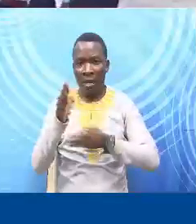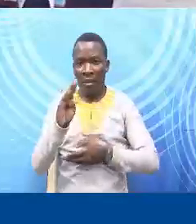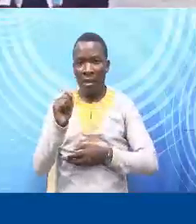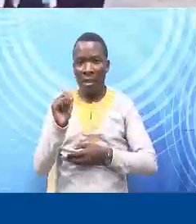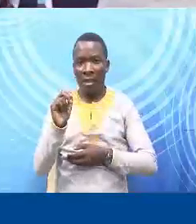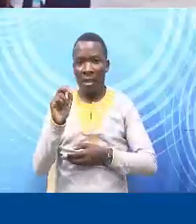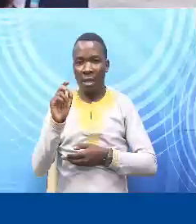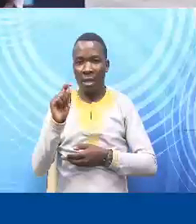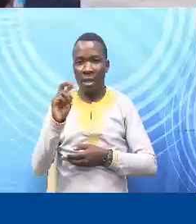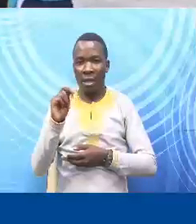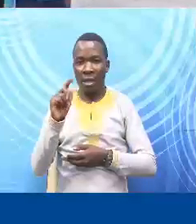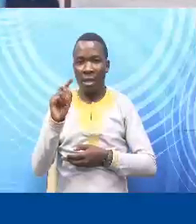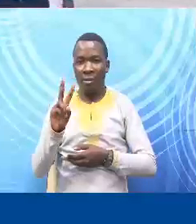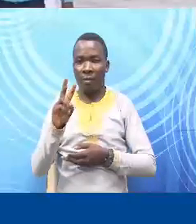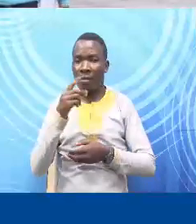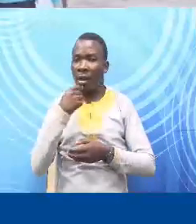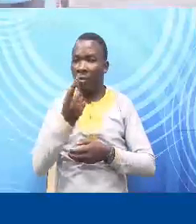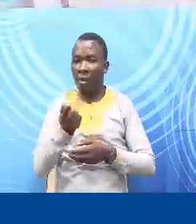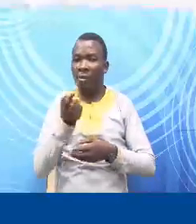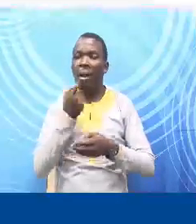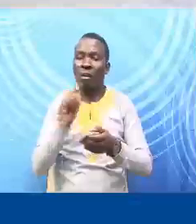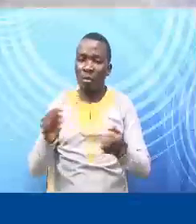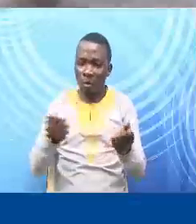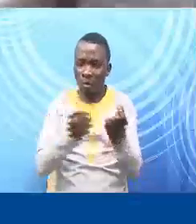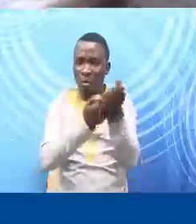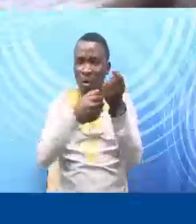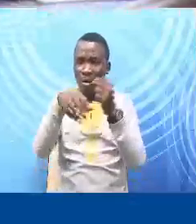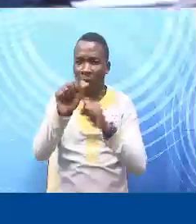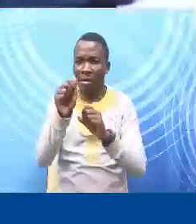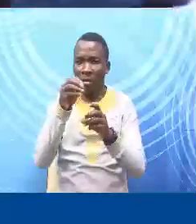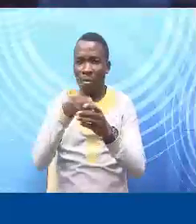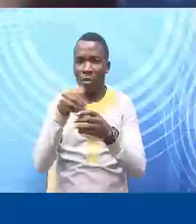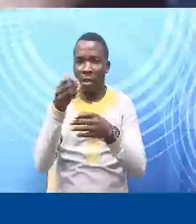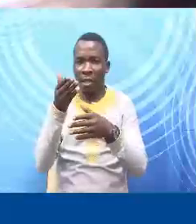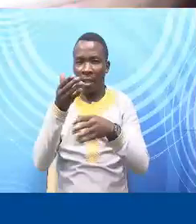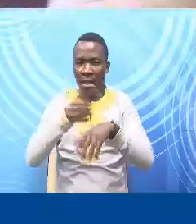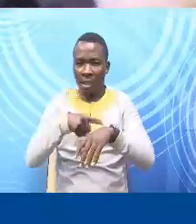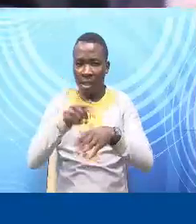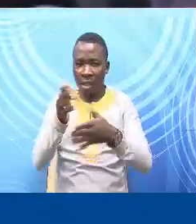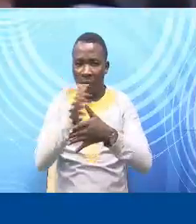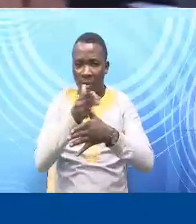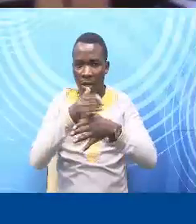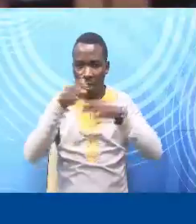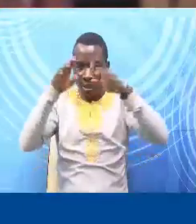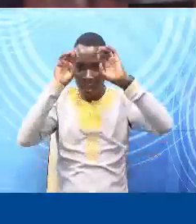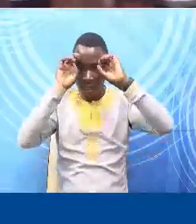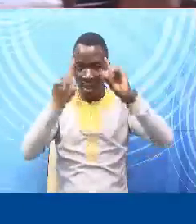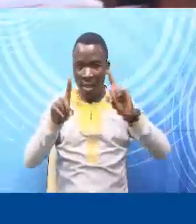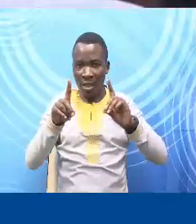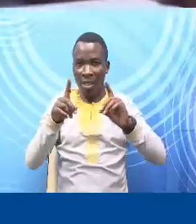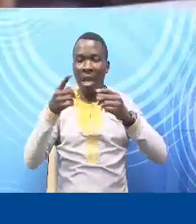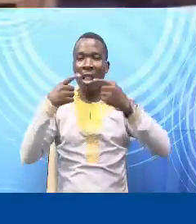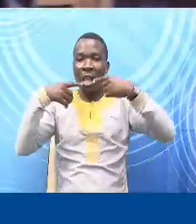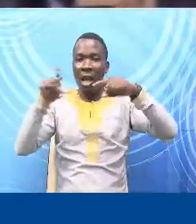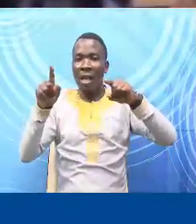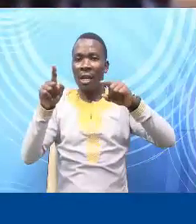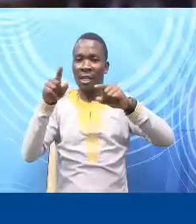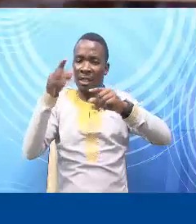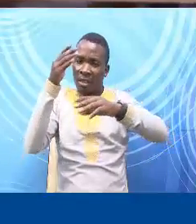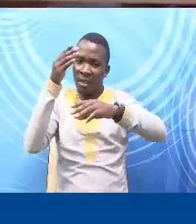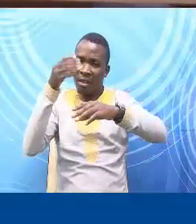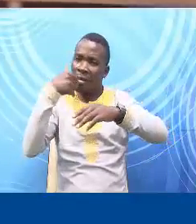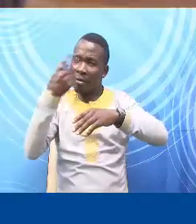bakwiriye gutekerezwaho bakunganirwa muri iyi nkunga mu gihe ministeri y'uburezi yasohoye itangazo ribabuza kongera minerivare cyangwa se kwa kandi